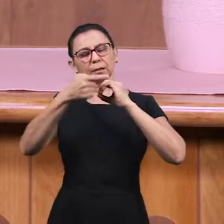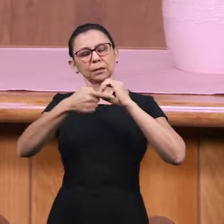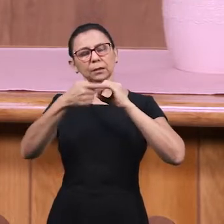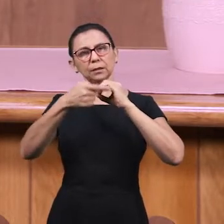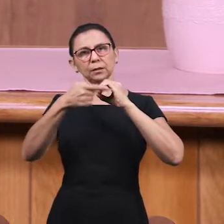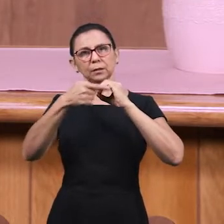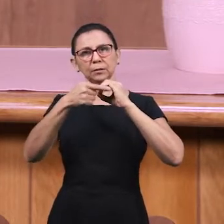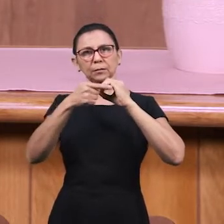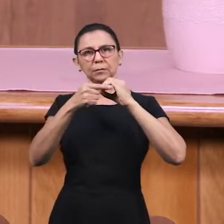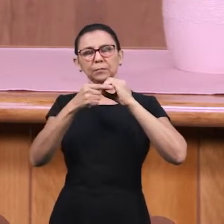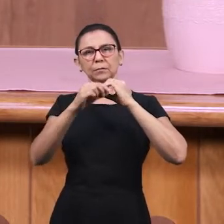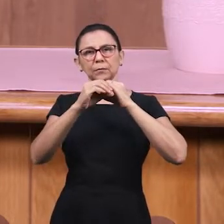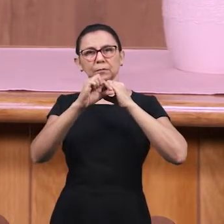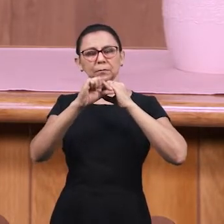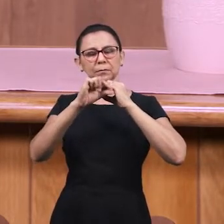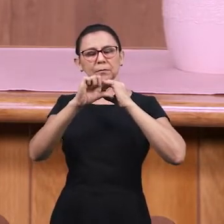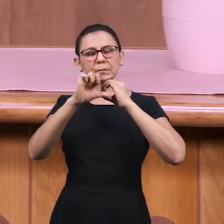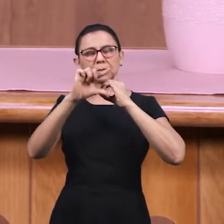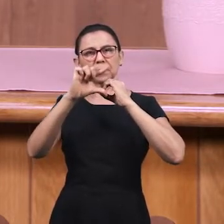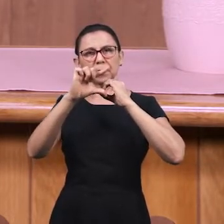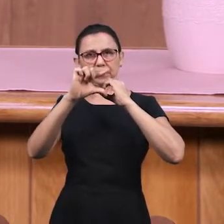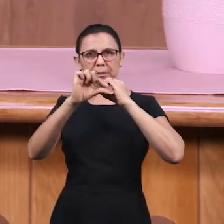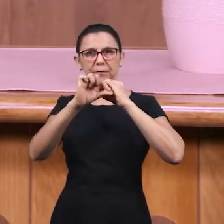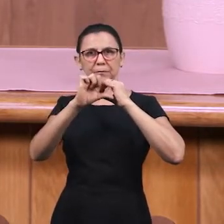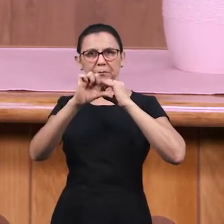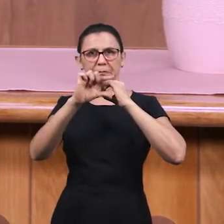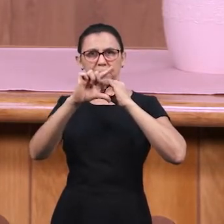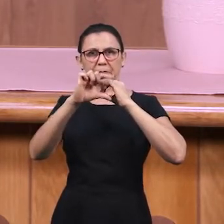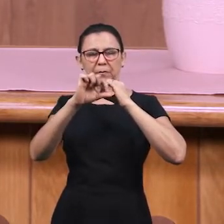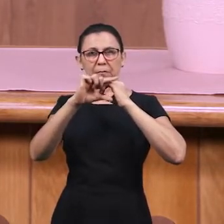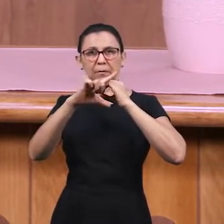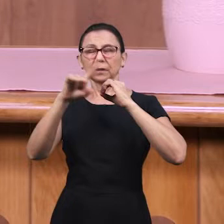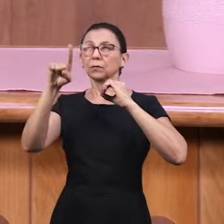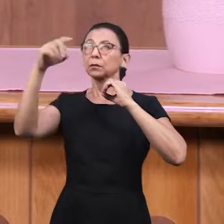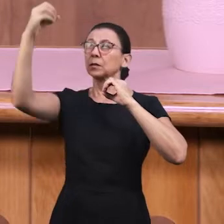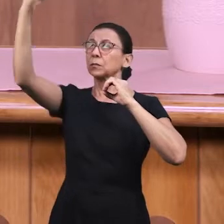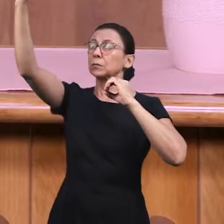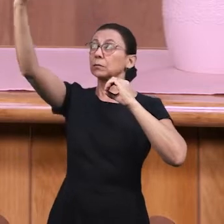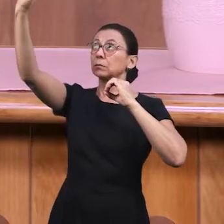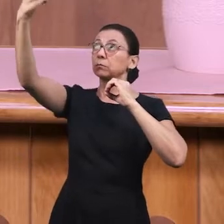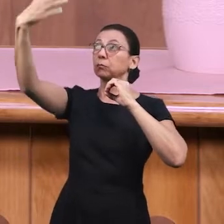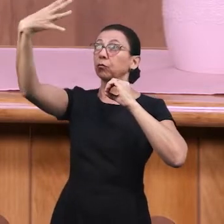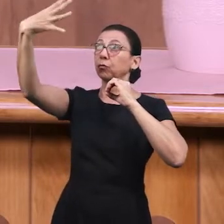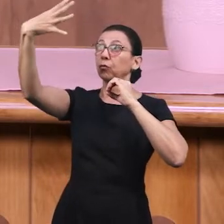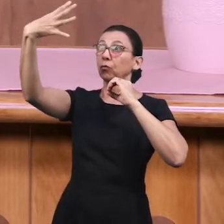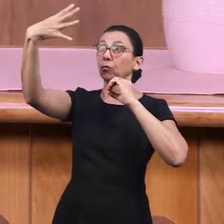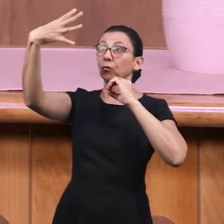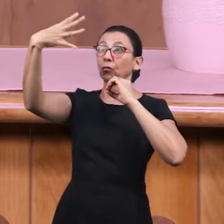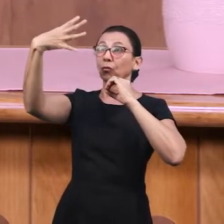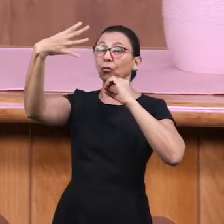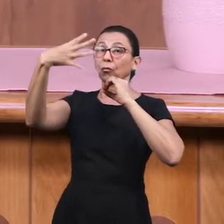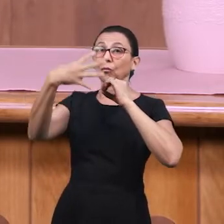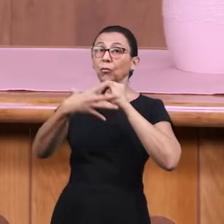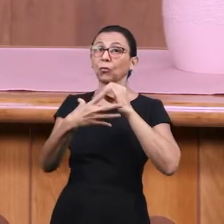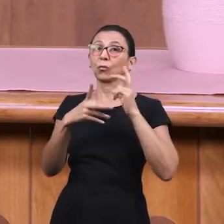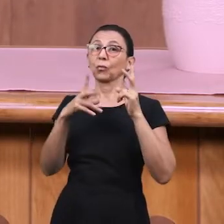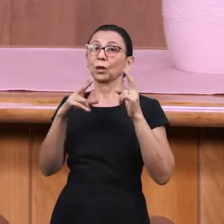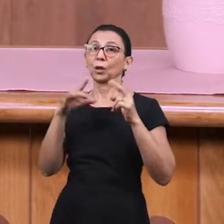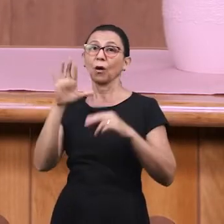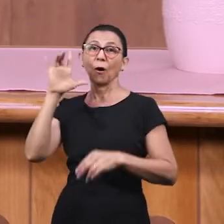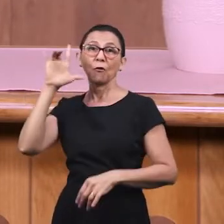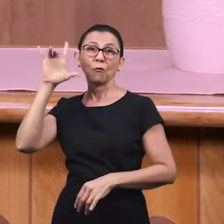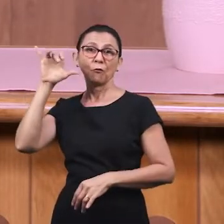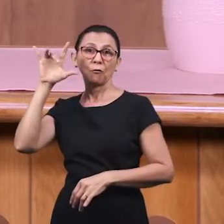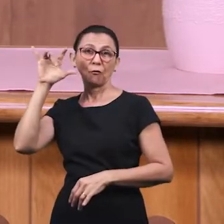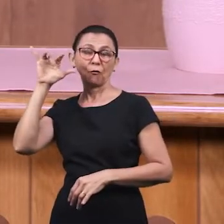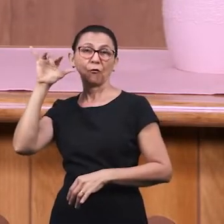есть вот этот вот кристаллик, и потом диафрагма такая, да, у него,